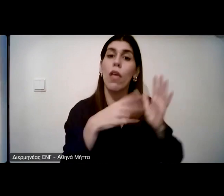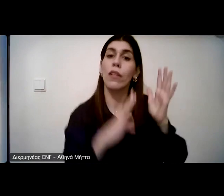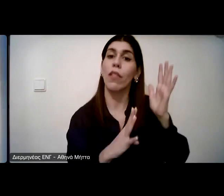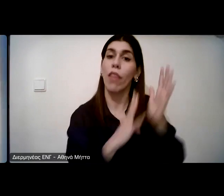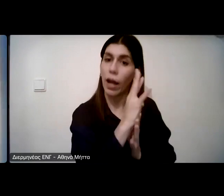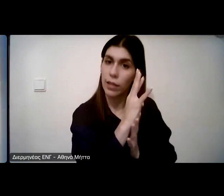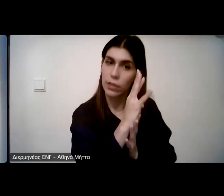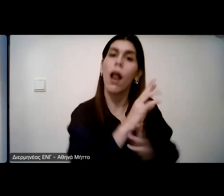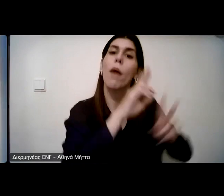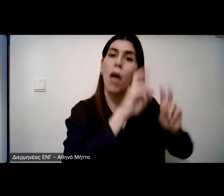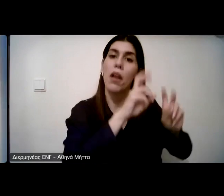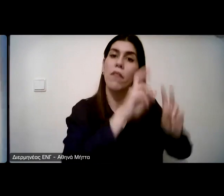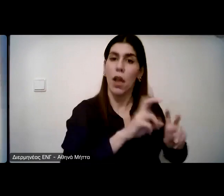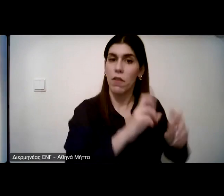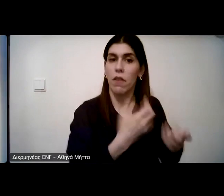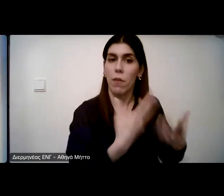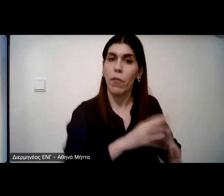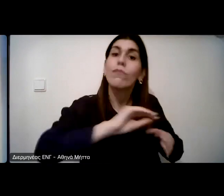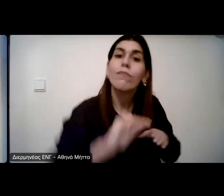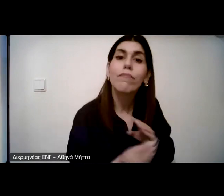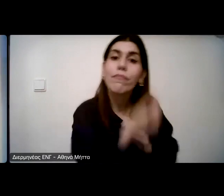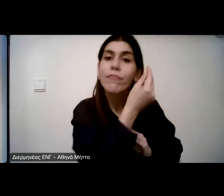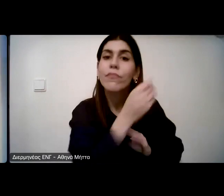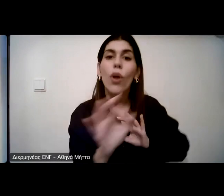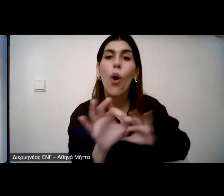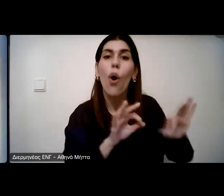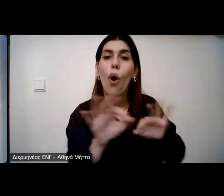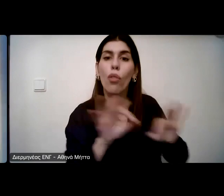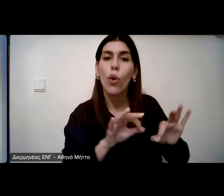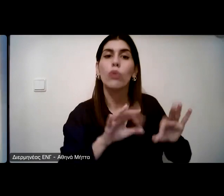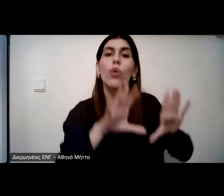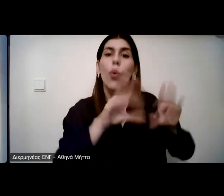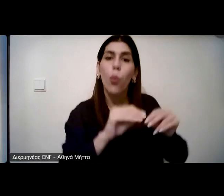προέκυψε και ο οδηγός υπέρβασης του γλωσσικού σεξισμού στη